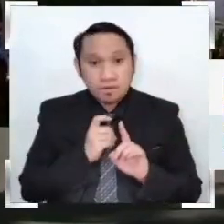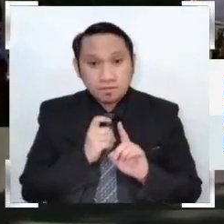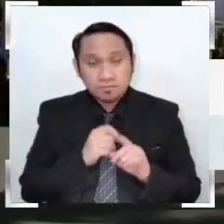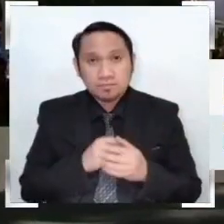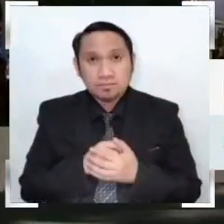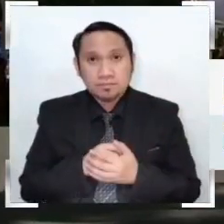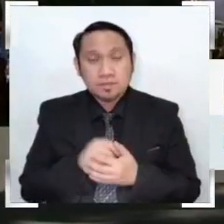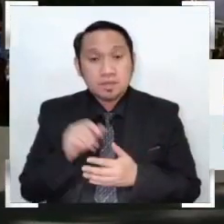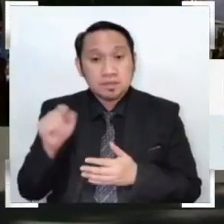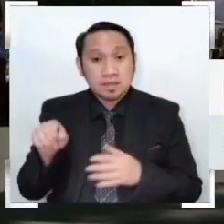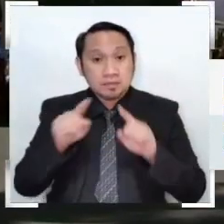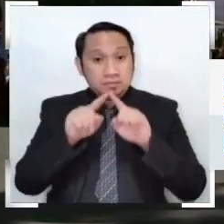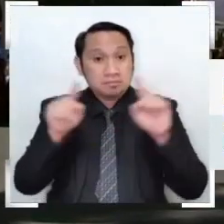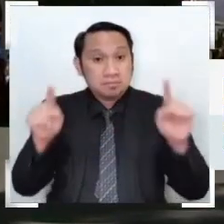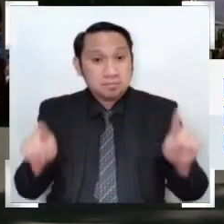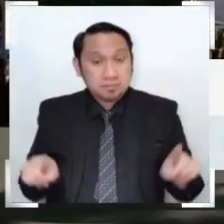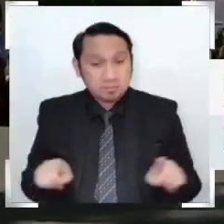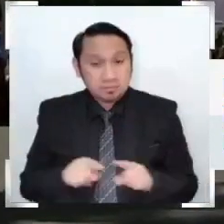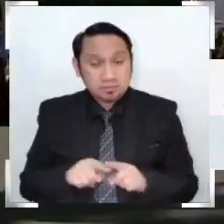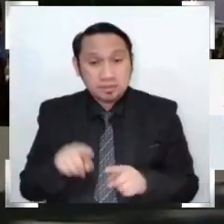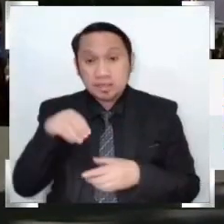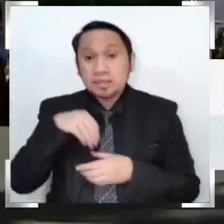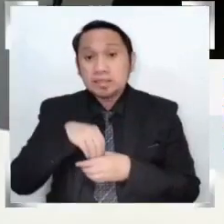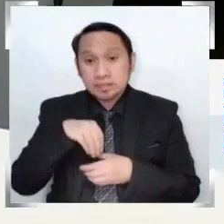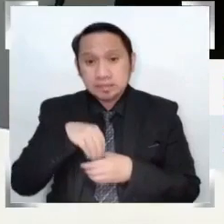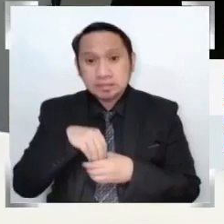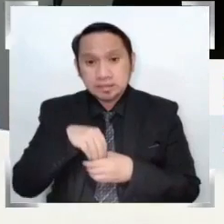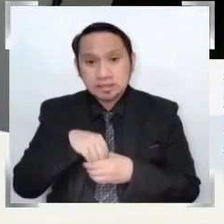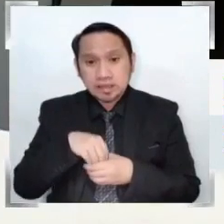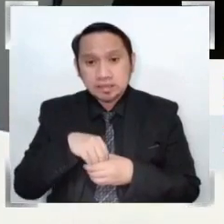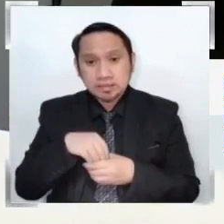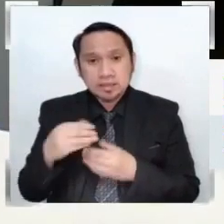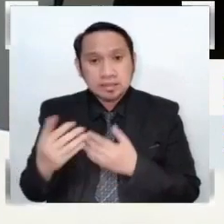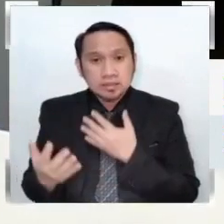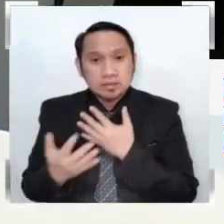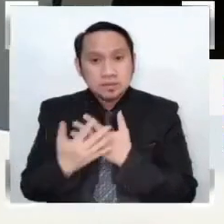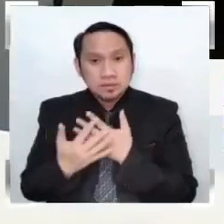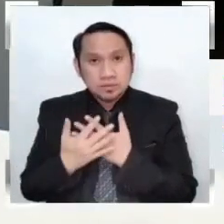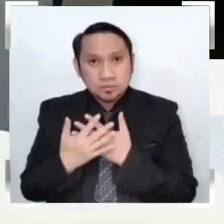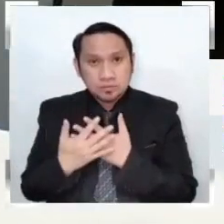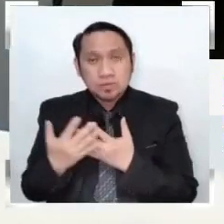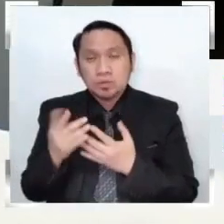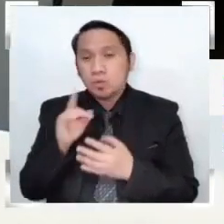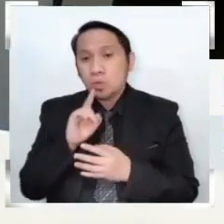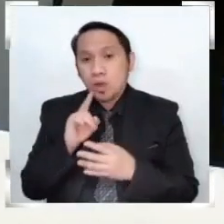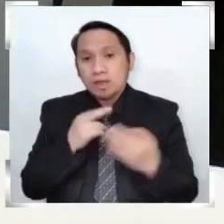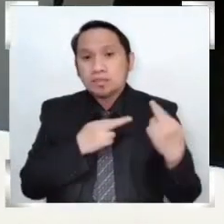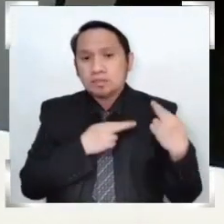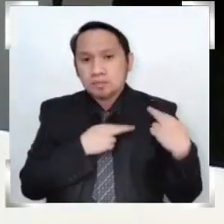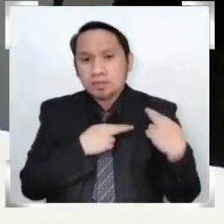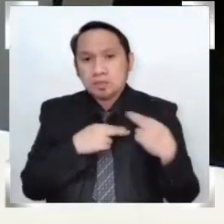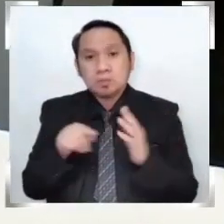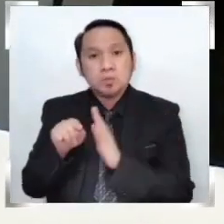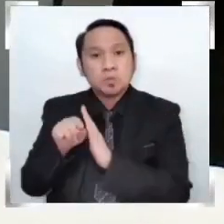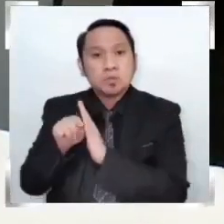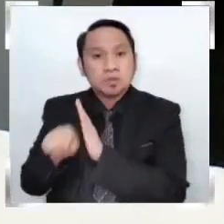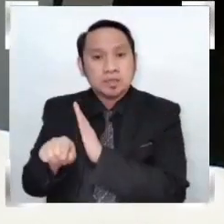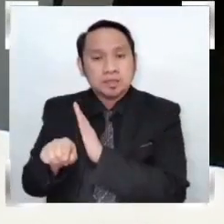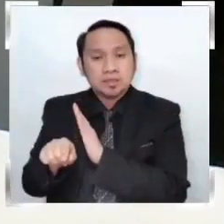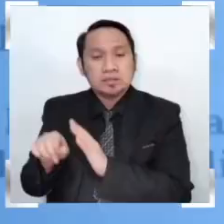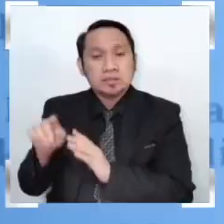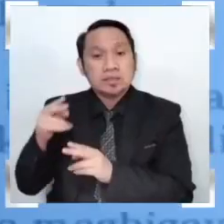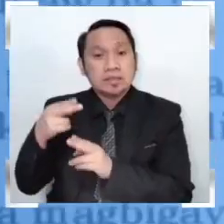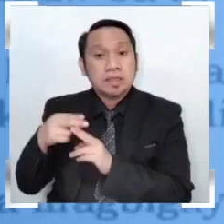ng mga inmates sa New Bilibid Prison na may direkta umanong kinalaman sa pagpatay kay middleman John Villamor o Cristito Villamor